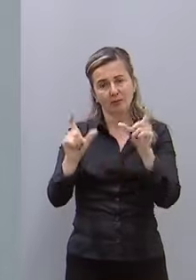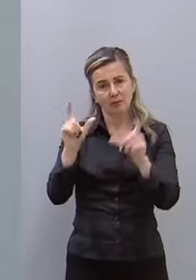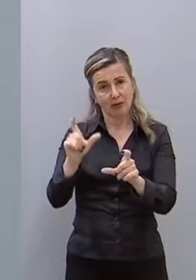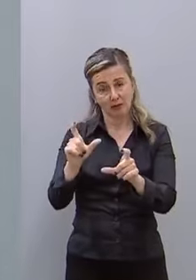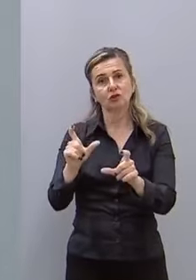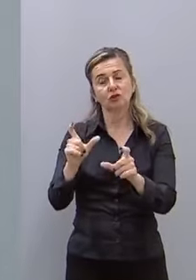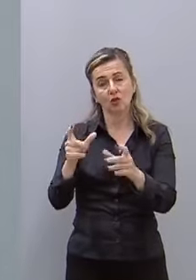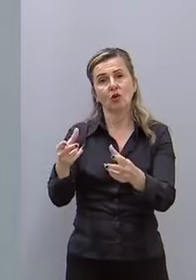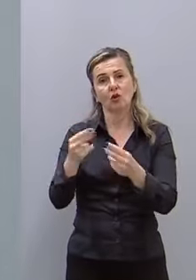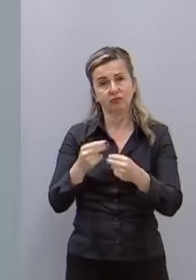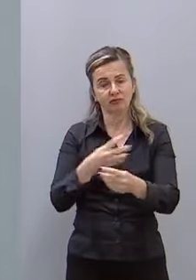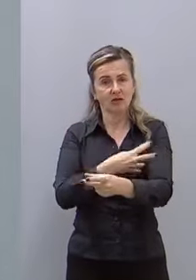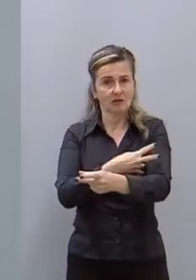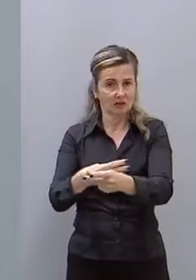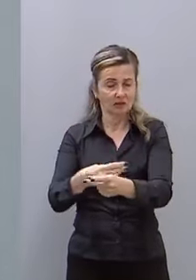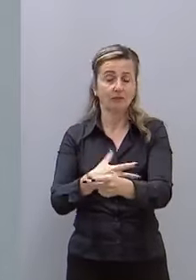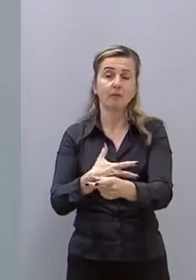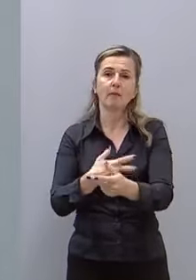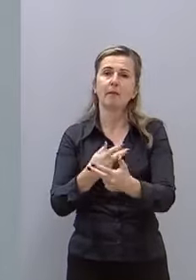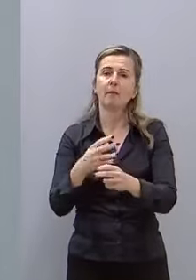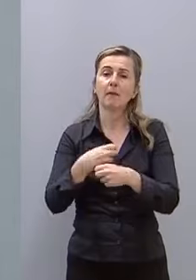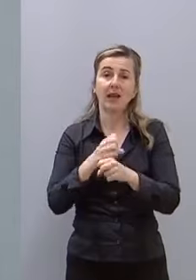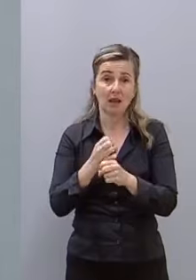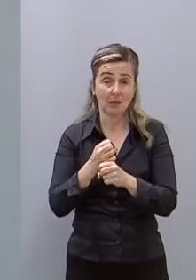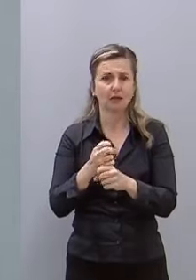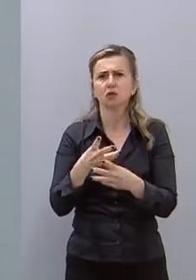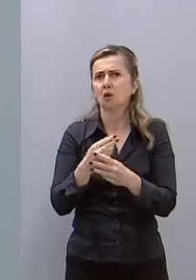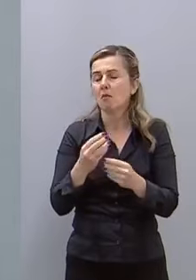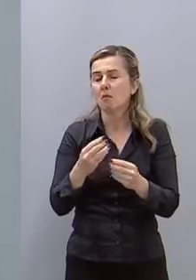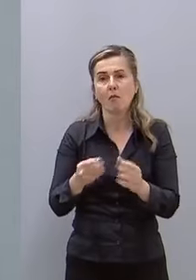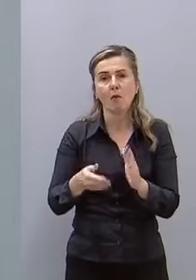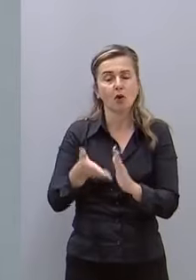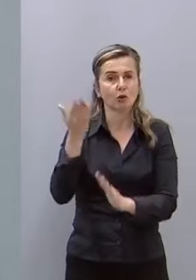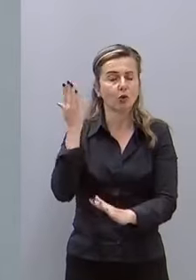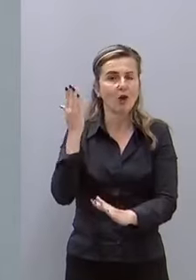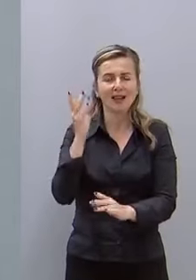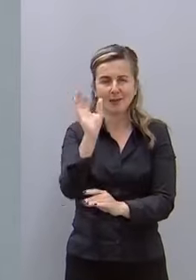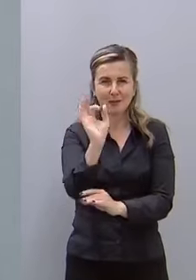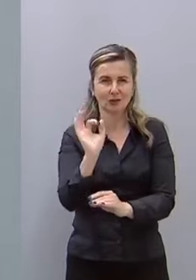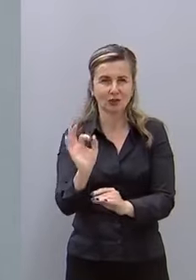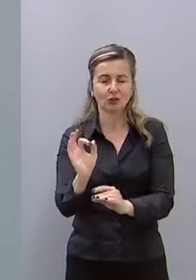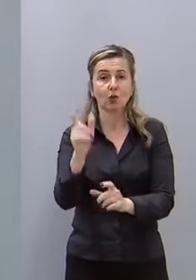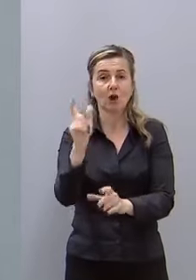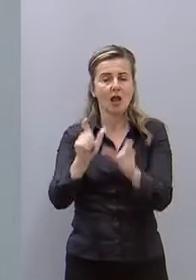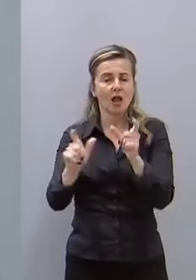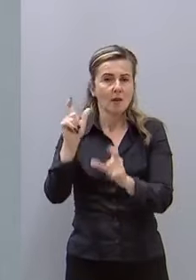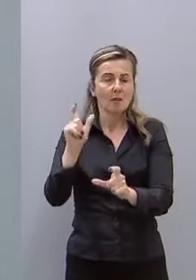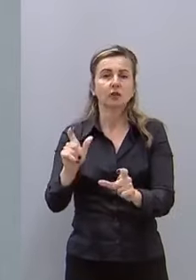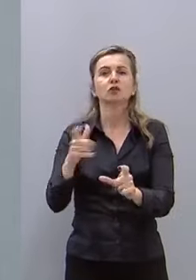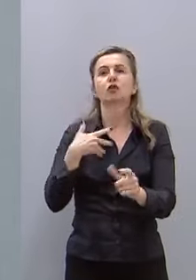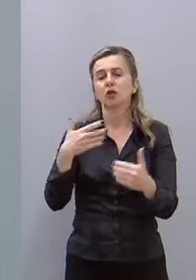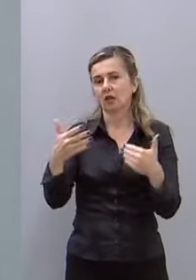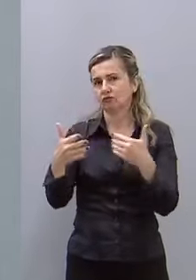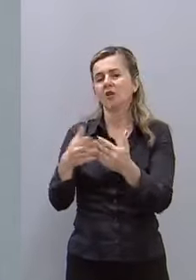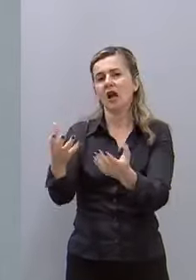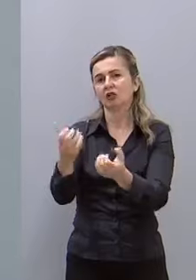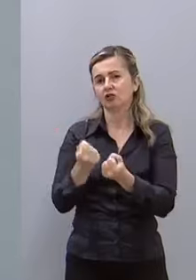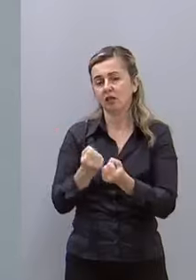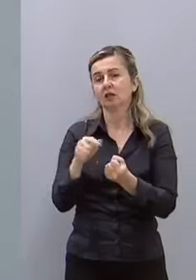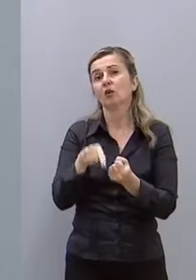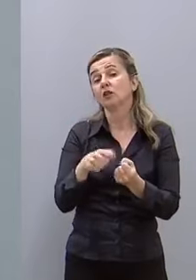sottoporsi a questi a queste sperimentazioni è molto alta in termini di percentuale di popolazione che che aderisce e quindi